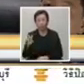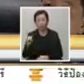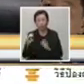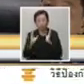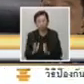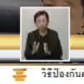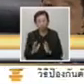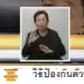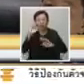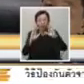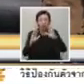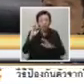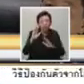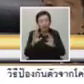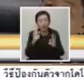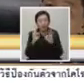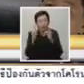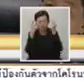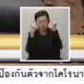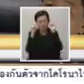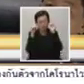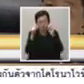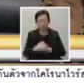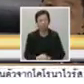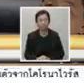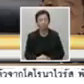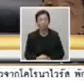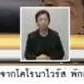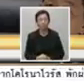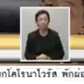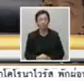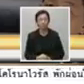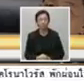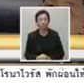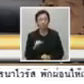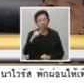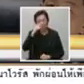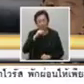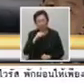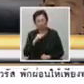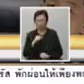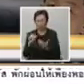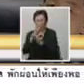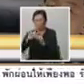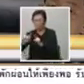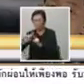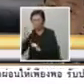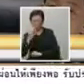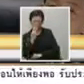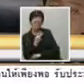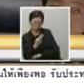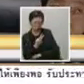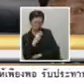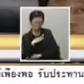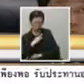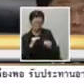เลือกนายกตีได้ทุกคนในโลกนะไม่ใช่ชาวไทยก็เห็นว่าไม่เป็นธรรมดังนั้นนะครับอ าจาร